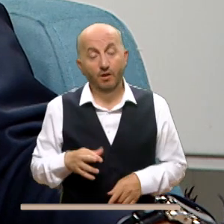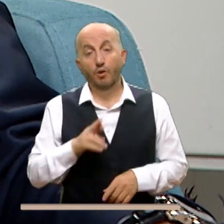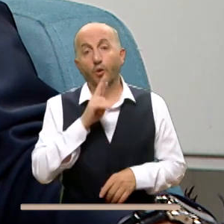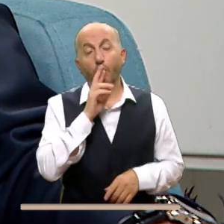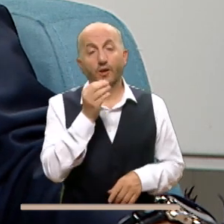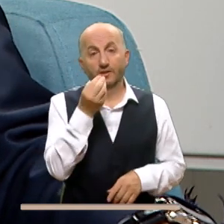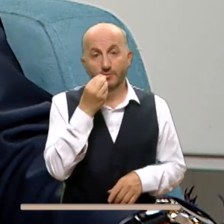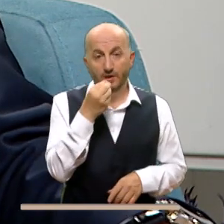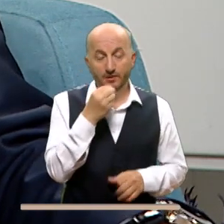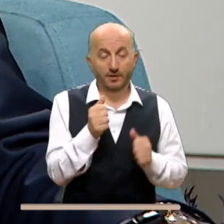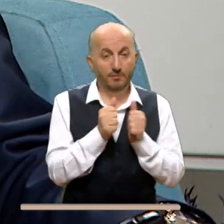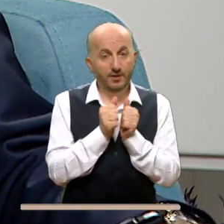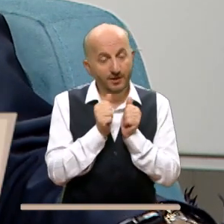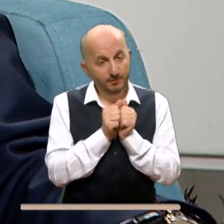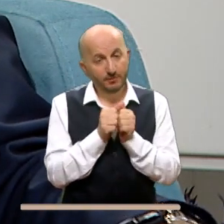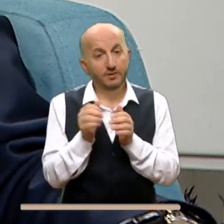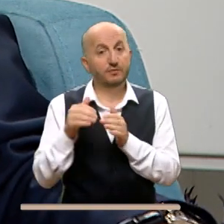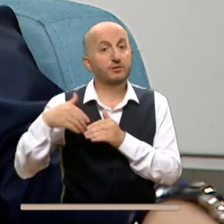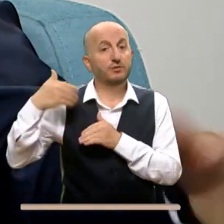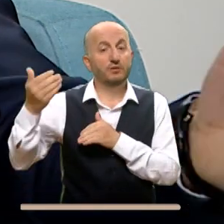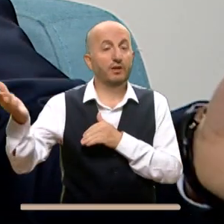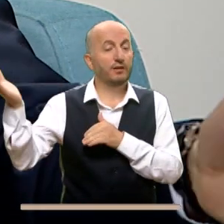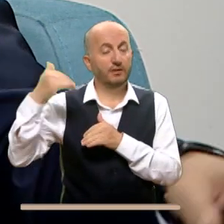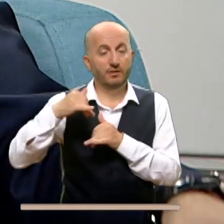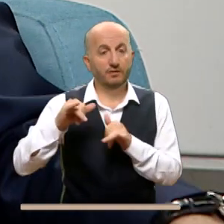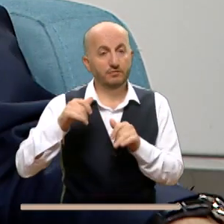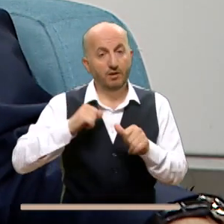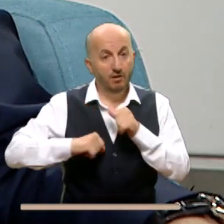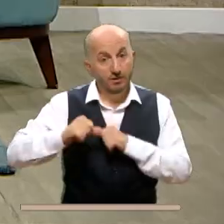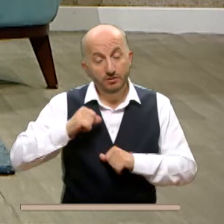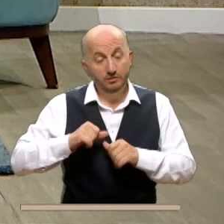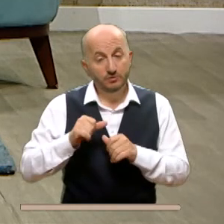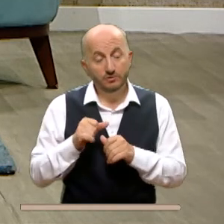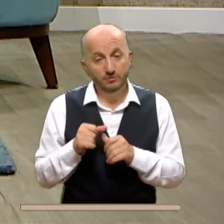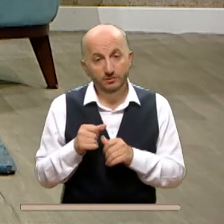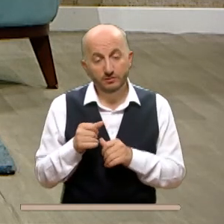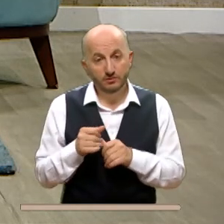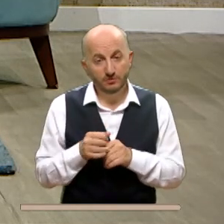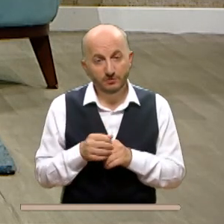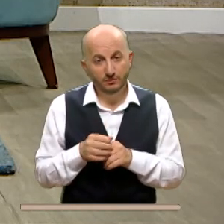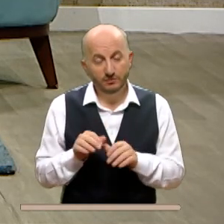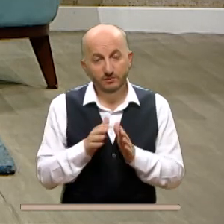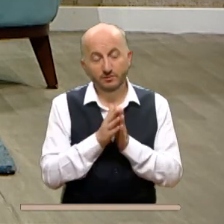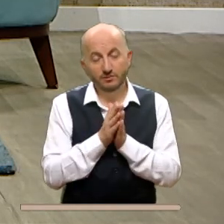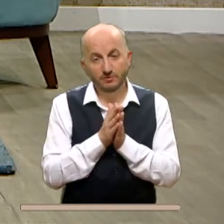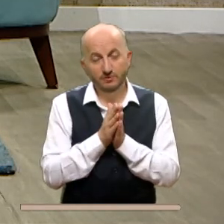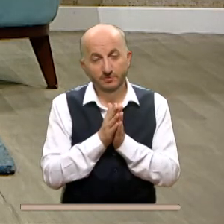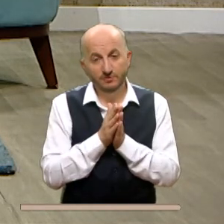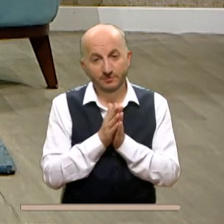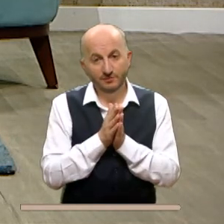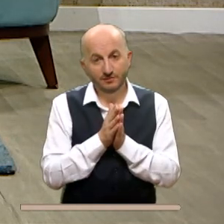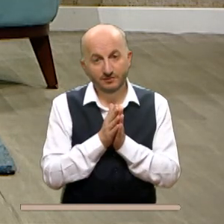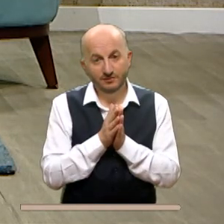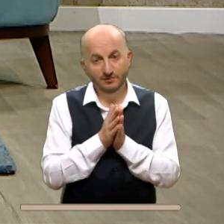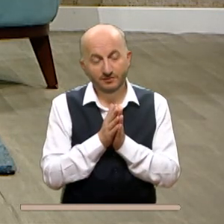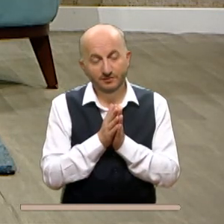yemeklerini öğrencilerimizle beraber girip dışarıdan gelen araştırmacılar yiyebilirler. Kıymetli hocam, kütüphaneyi es geçmeden tekrar dönüş yapacağım. Çünkü size çok önemli